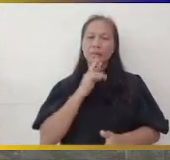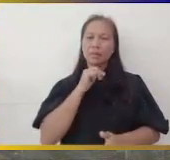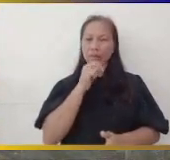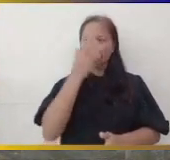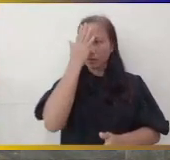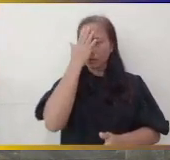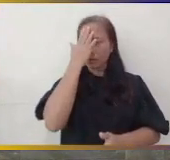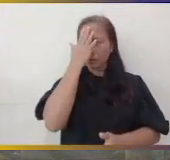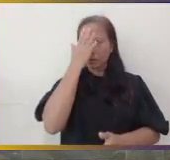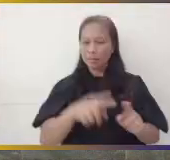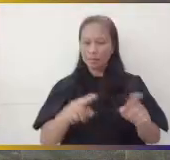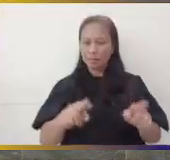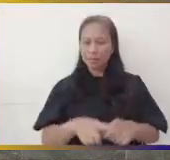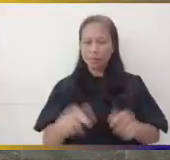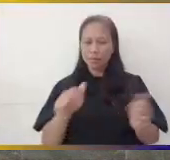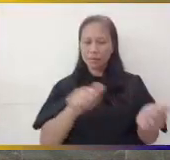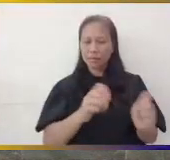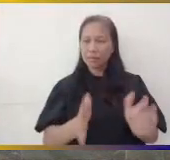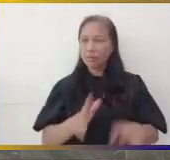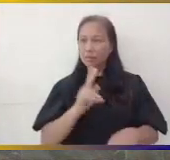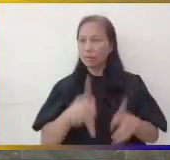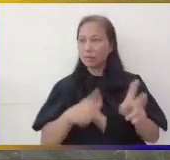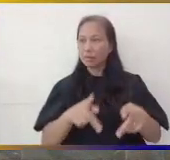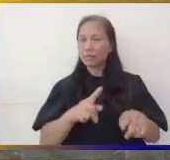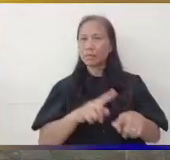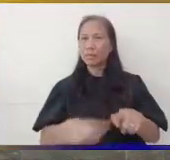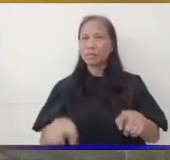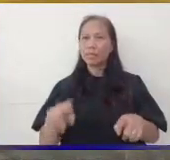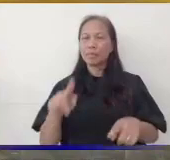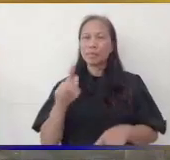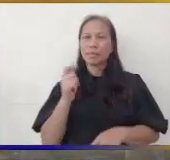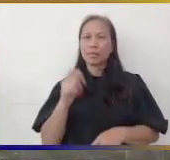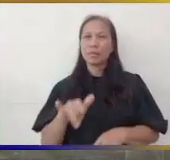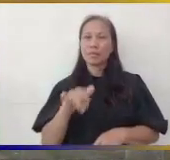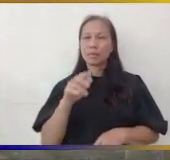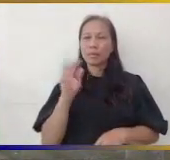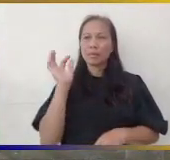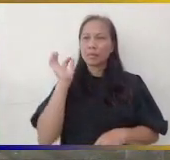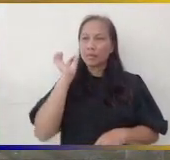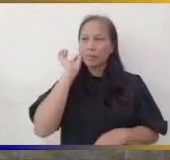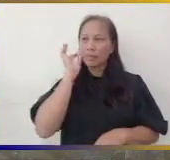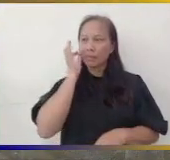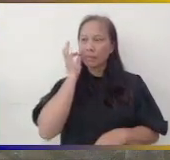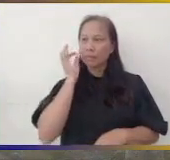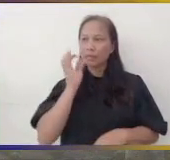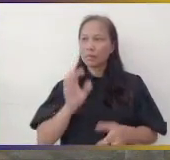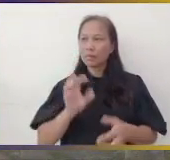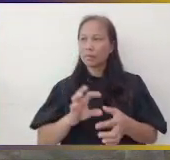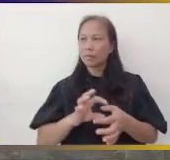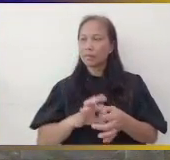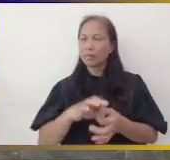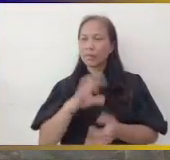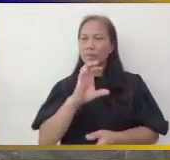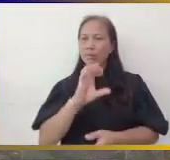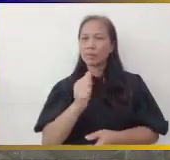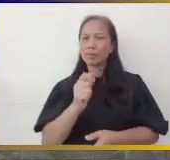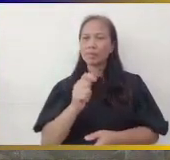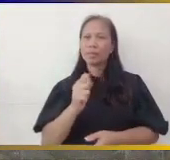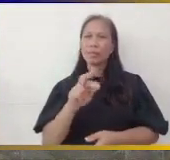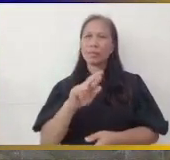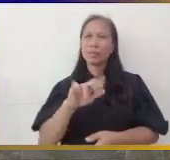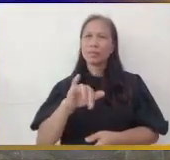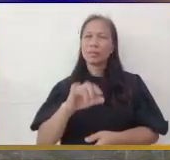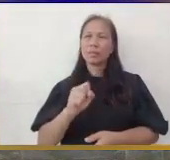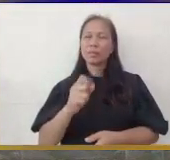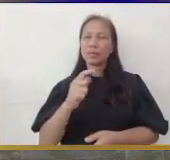ko po sa inyo ngayon Sila po ay bunga ng cathar groups They were counted in with the Medieval Baptist